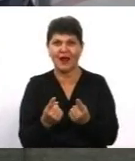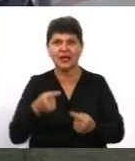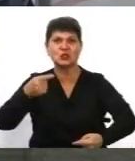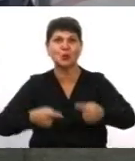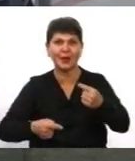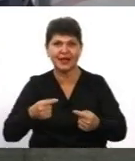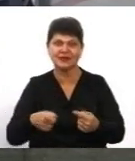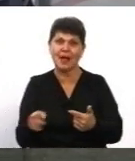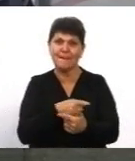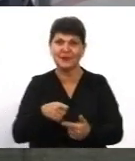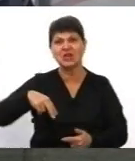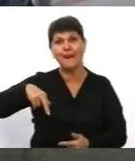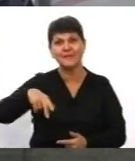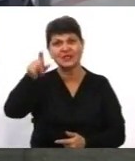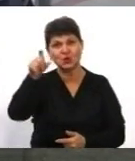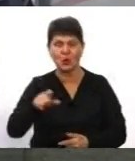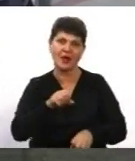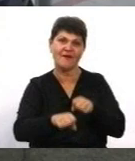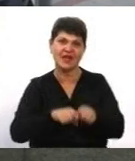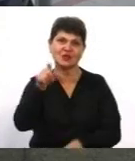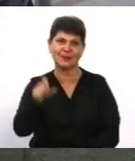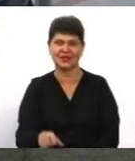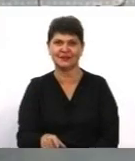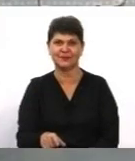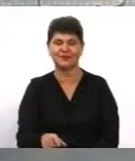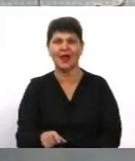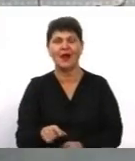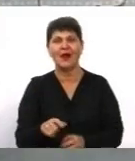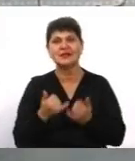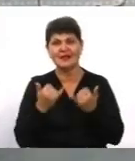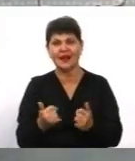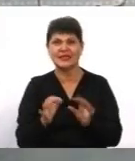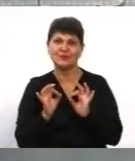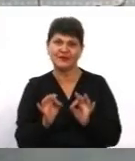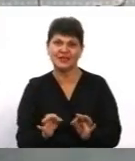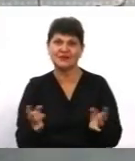між пішоходами і між велосипедистами? Заради справедливості варто сказати, що